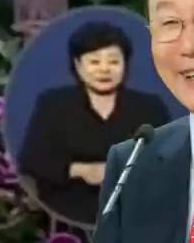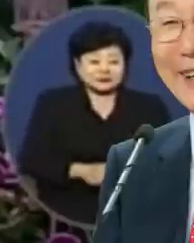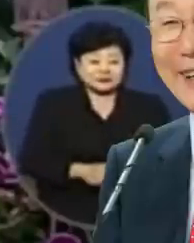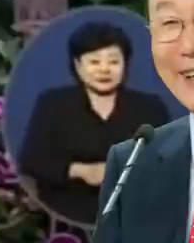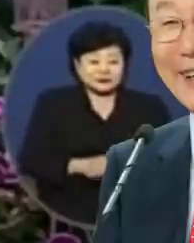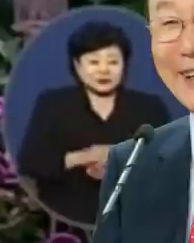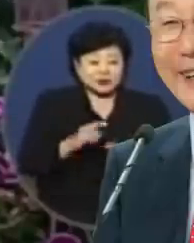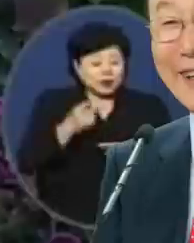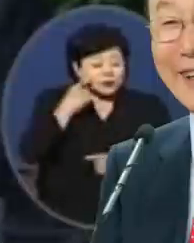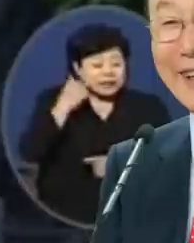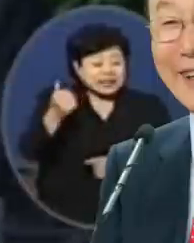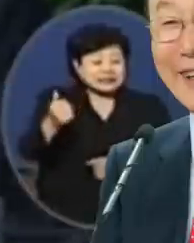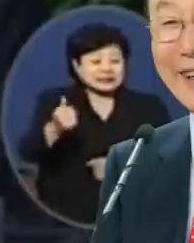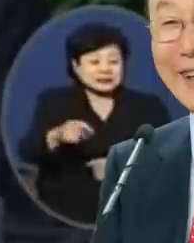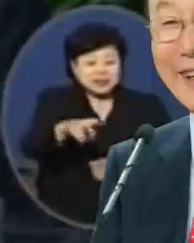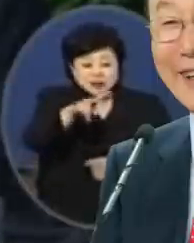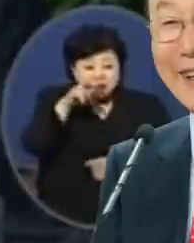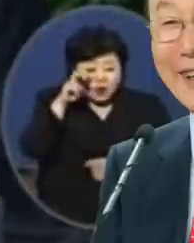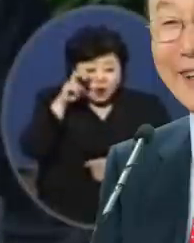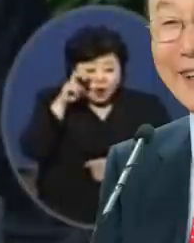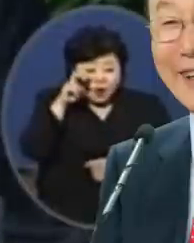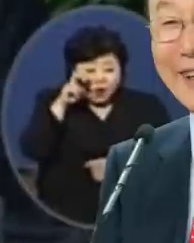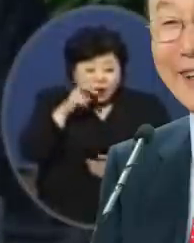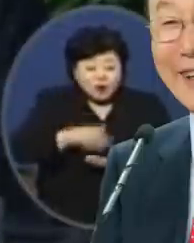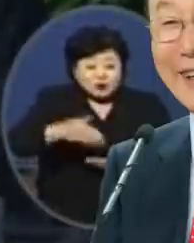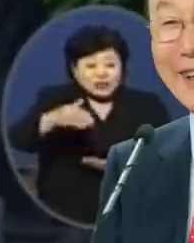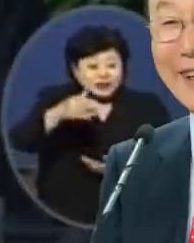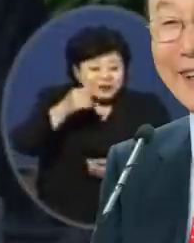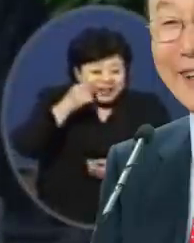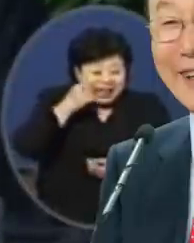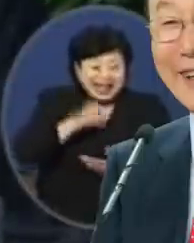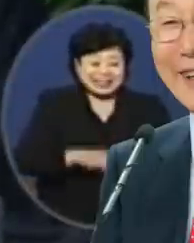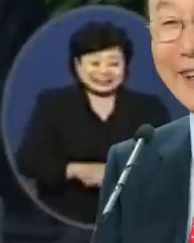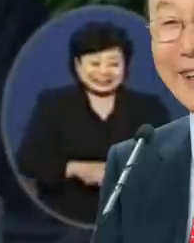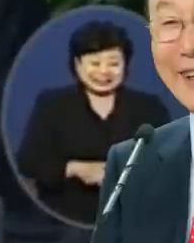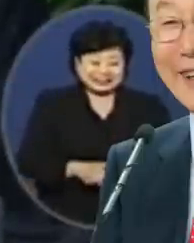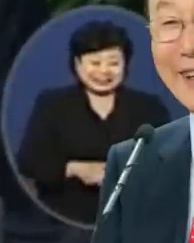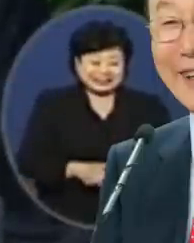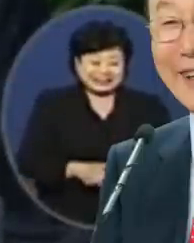이 교회 목사가 여러분 밉다고 해서 쫓아낼 수도 없는 일이고